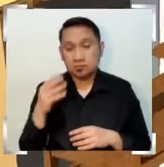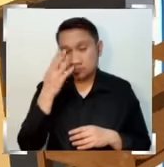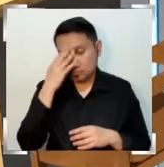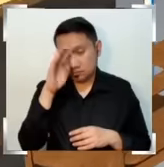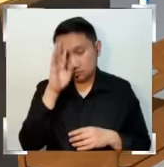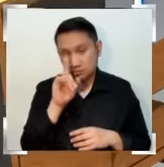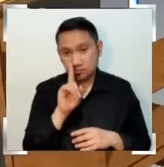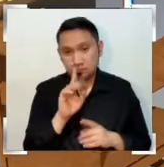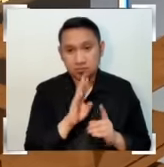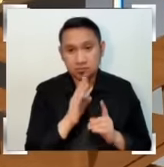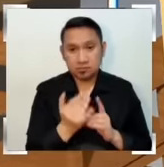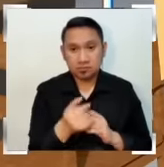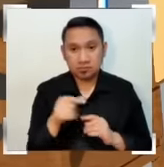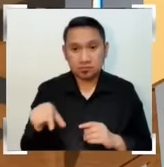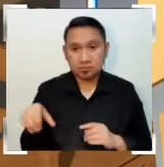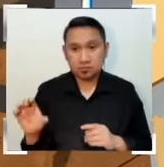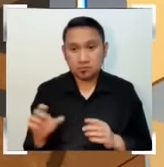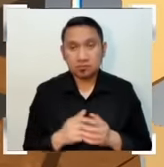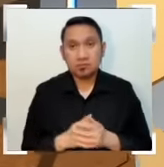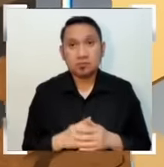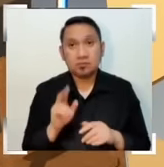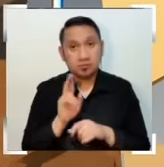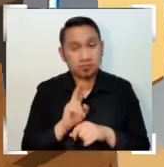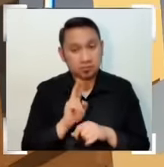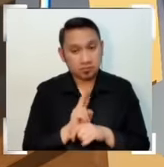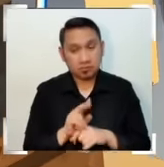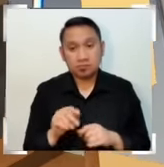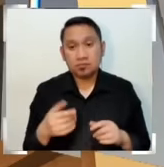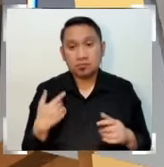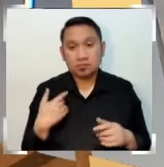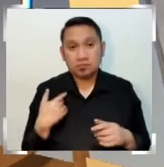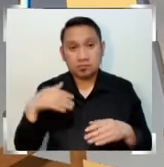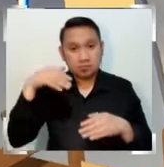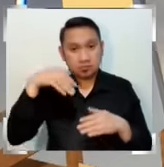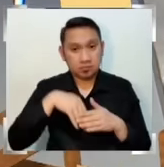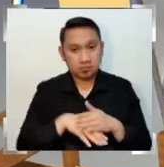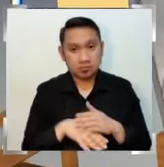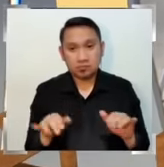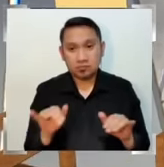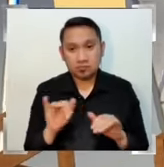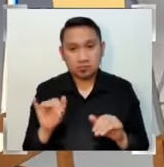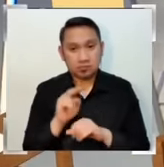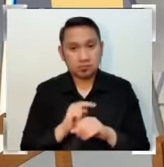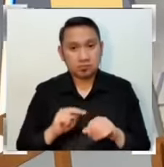Quezon City. Doon gagamit ng vote counting machine guys sa mga national elections.